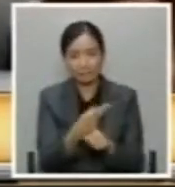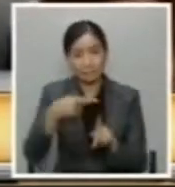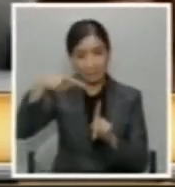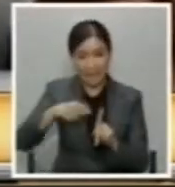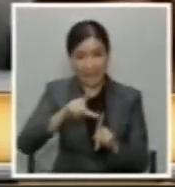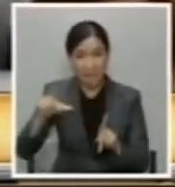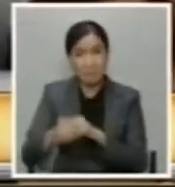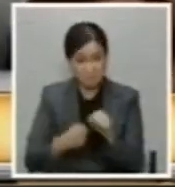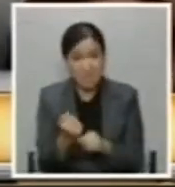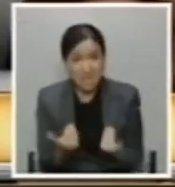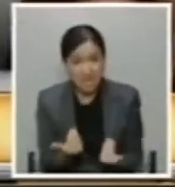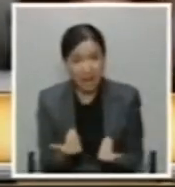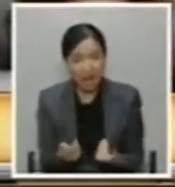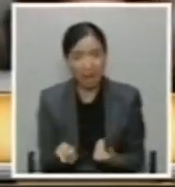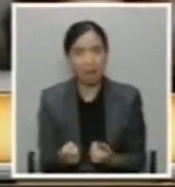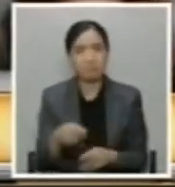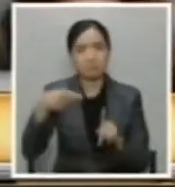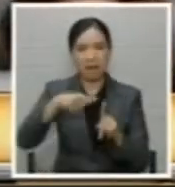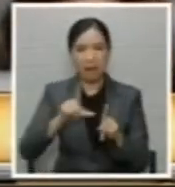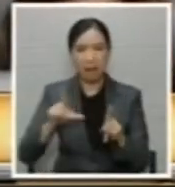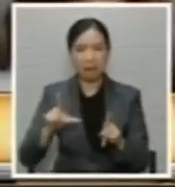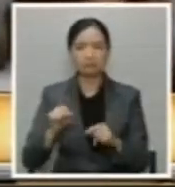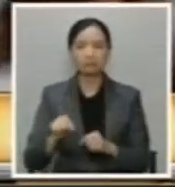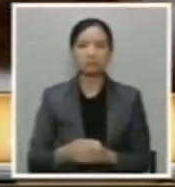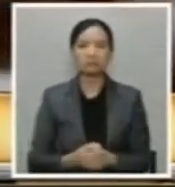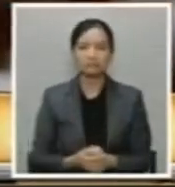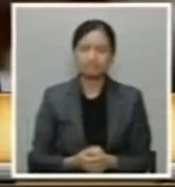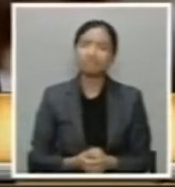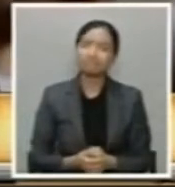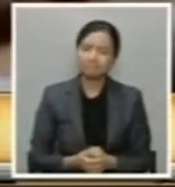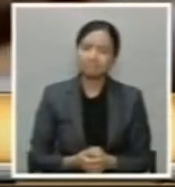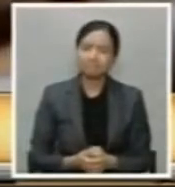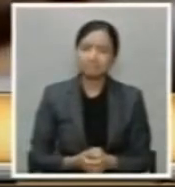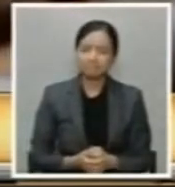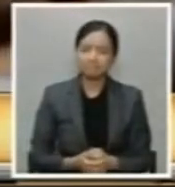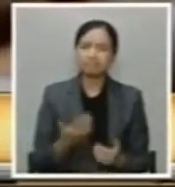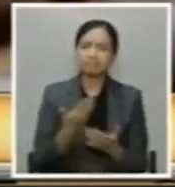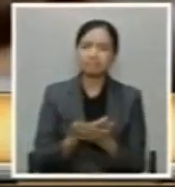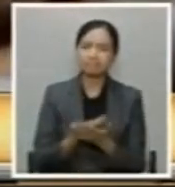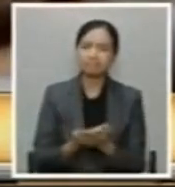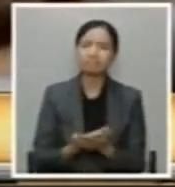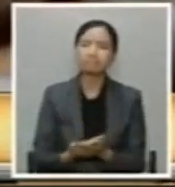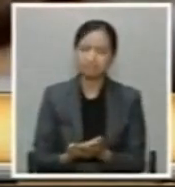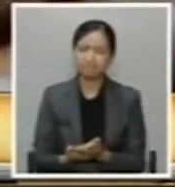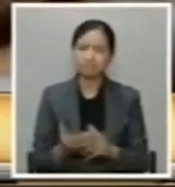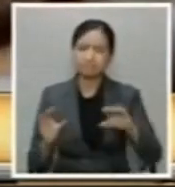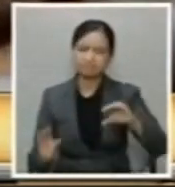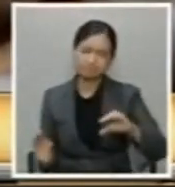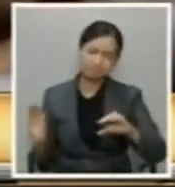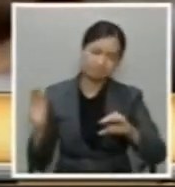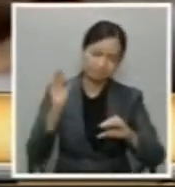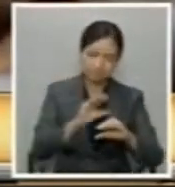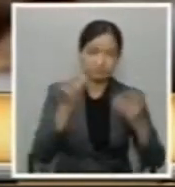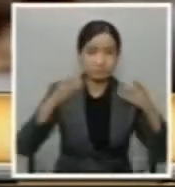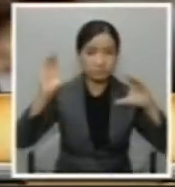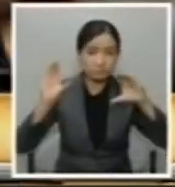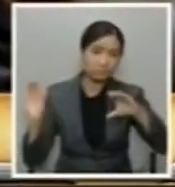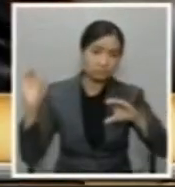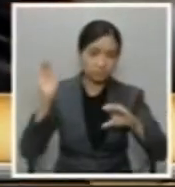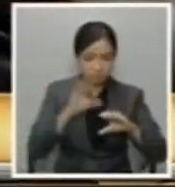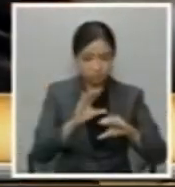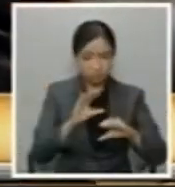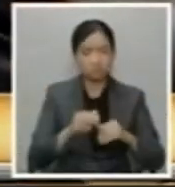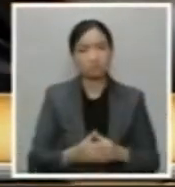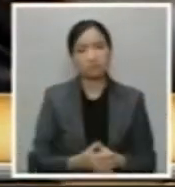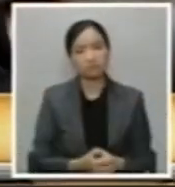ในปีนี้นะครับตามที่ขอไว้ซึ่งก็อาจจะสะท้อนต่อเม็ดเงินสมทบที่รัฐคาดว่ามีความจำเป็นต้องจั